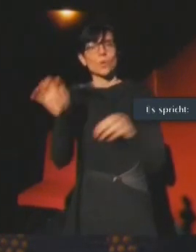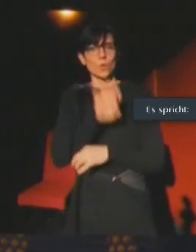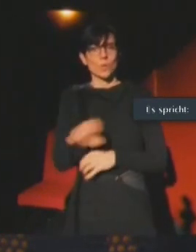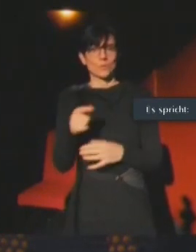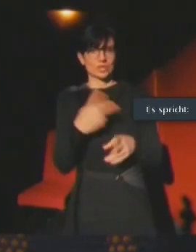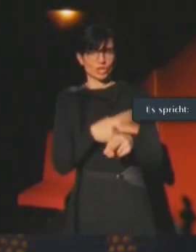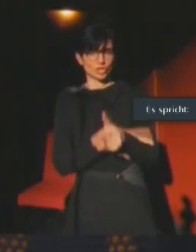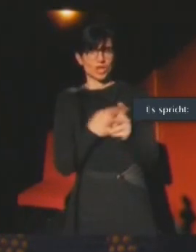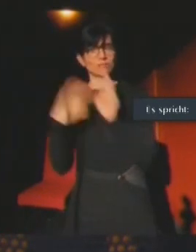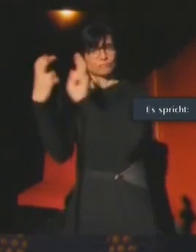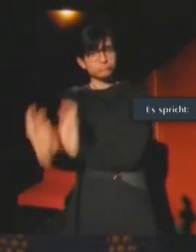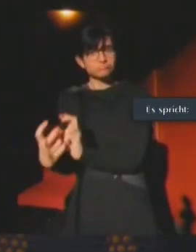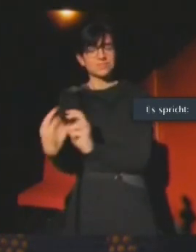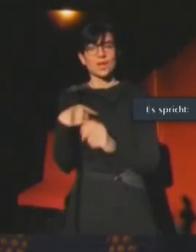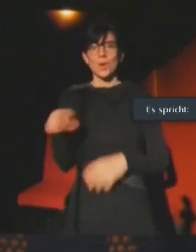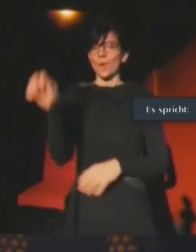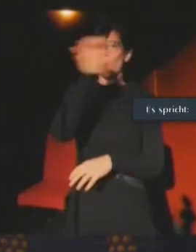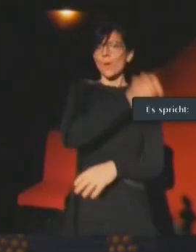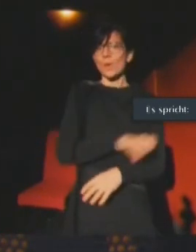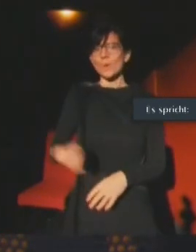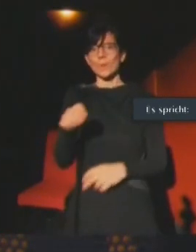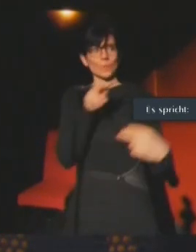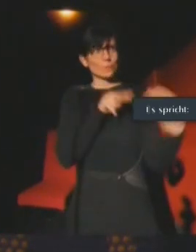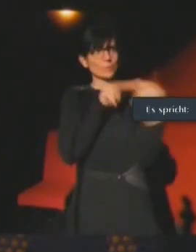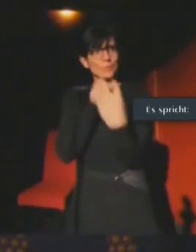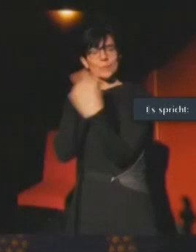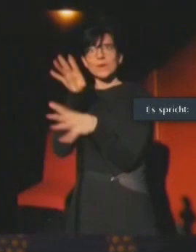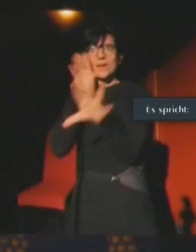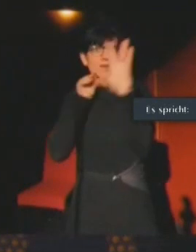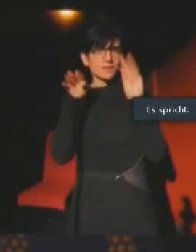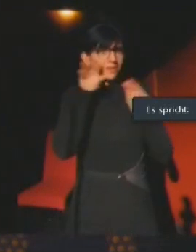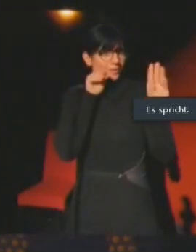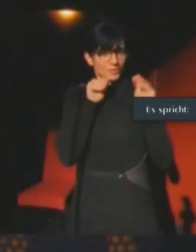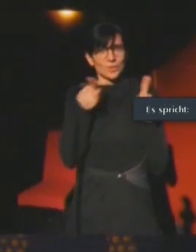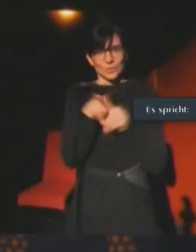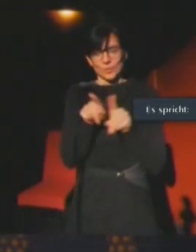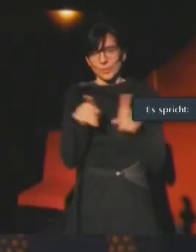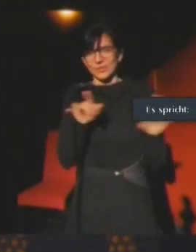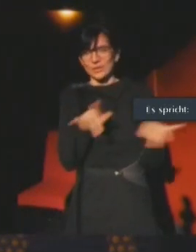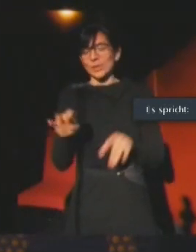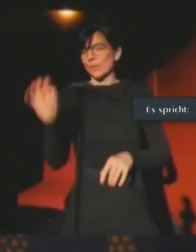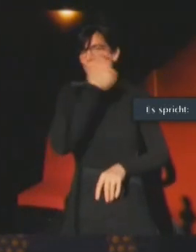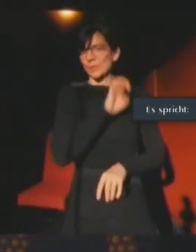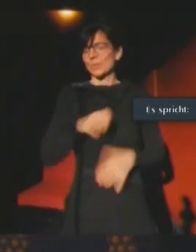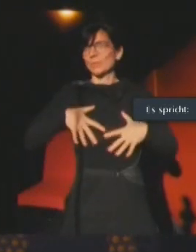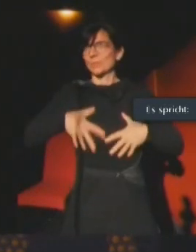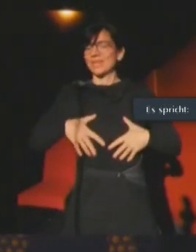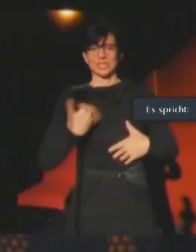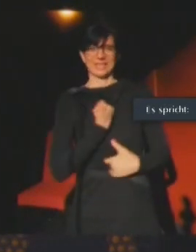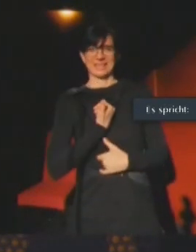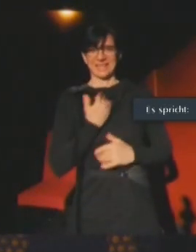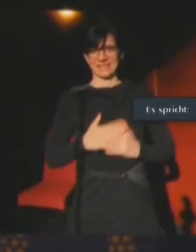lang verbringen, Europa, wenn man so will, selbst erfahren und damit auch so etwas wie eine europäische